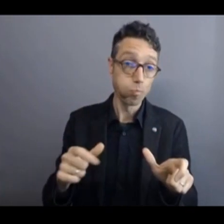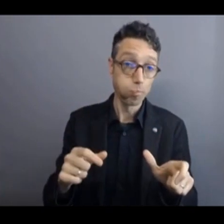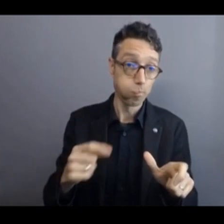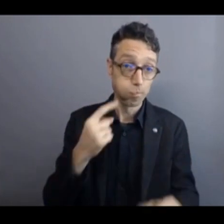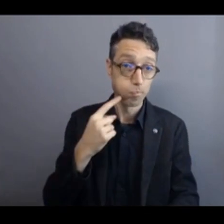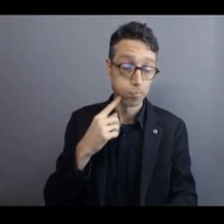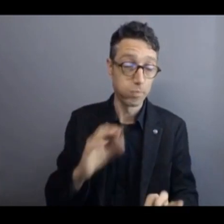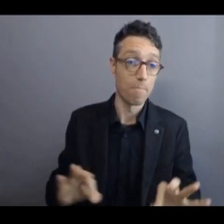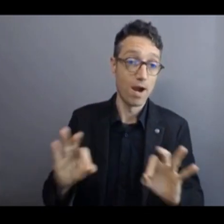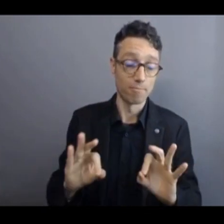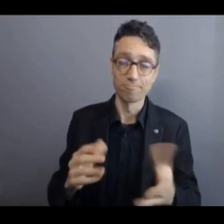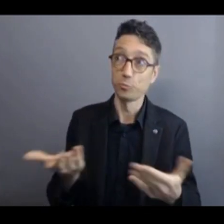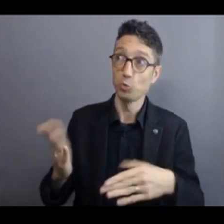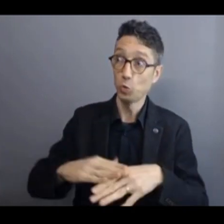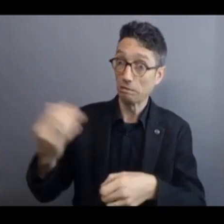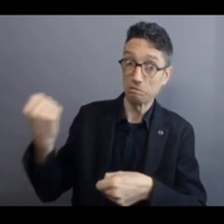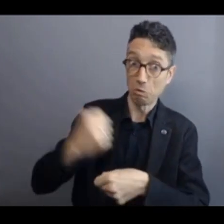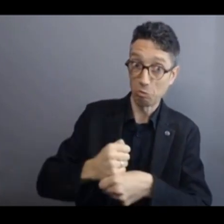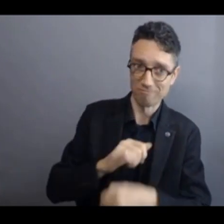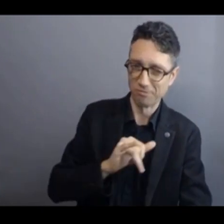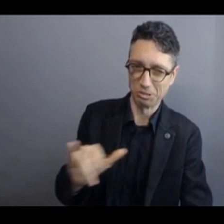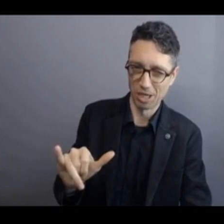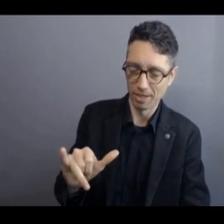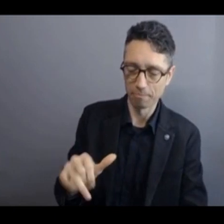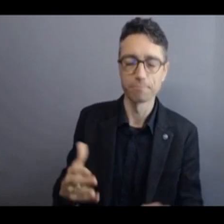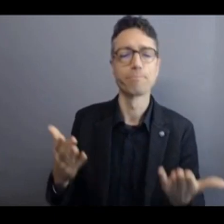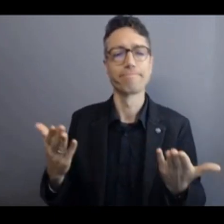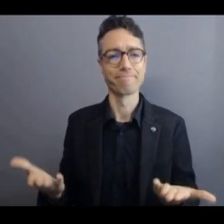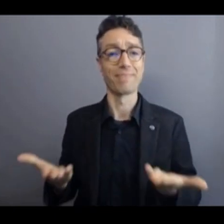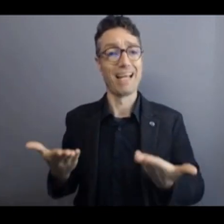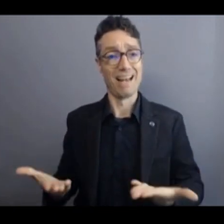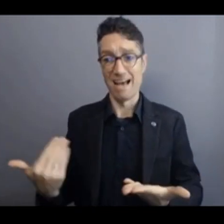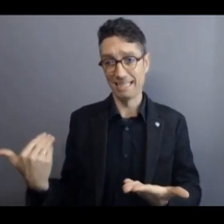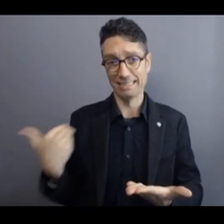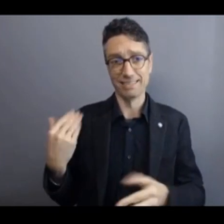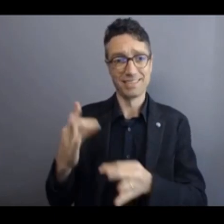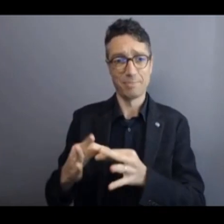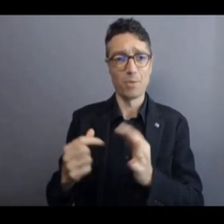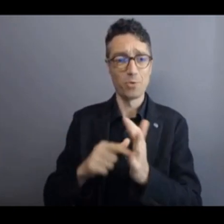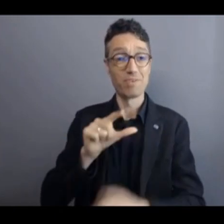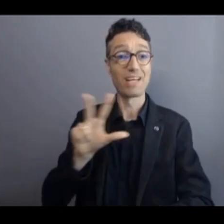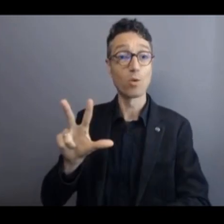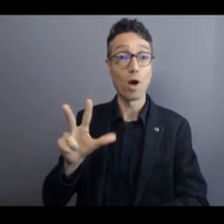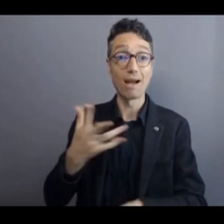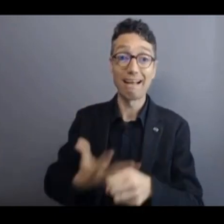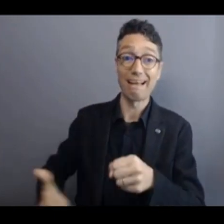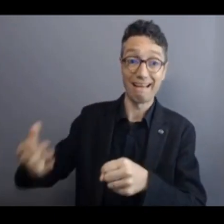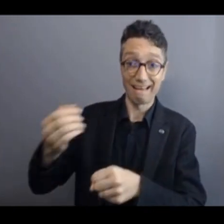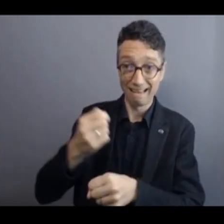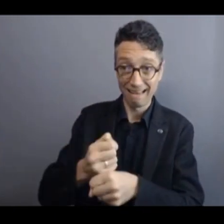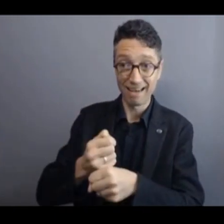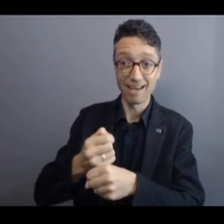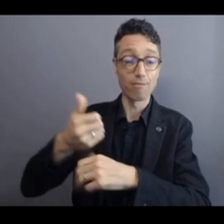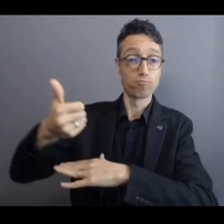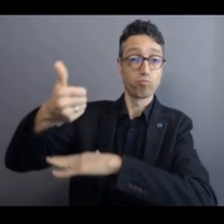depuis septembre 2023, il y a une autorité de contrôle, l'ARCOM, que vous pouvez saisir pour pouvoir